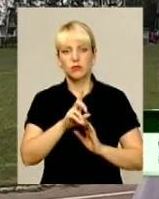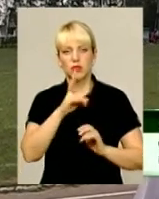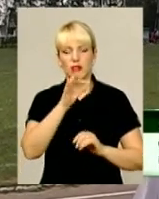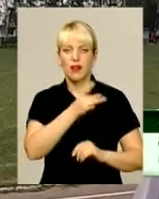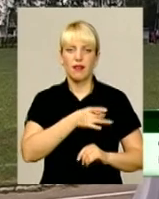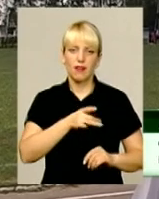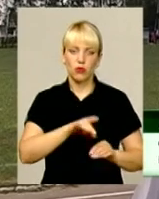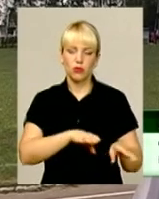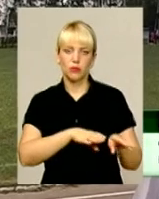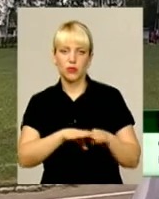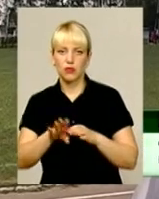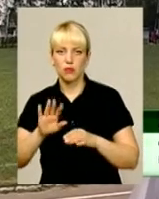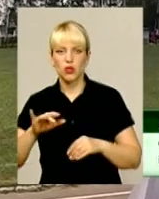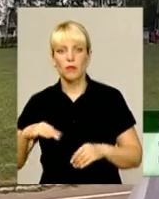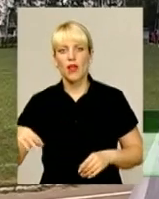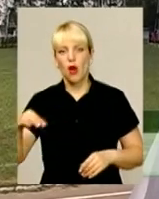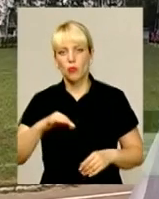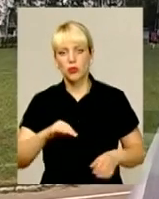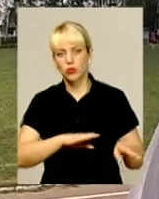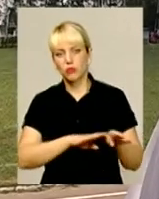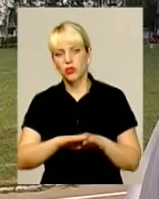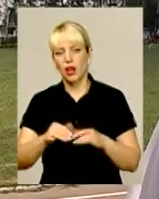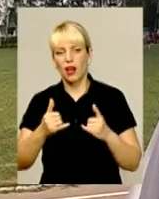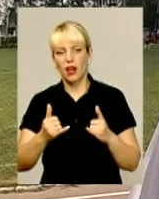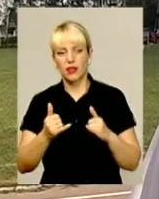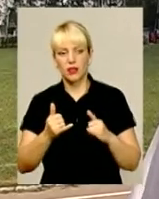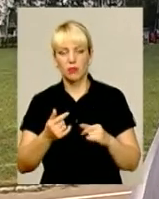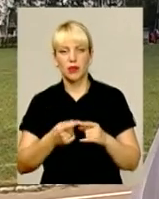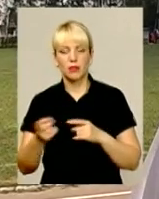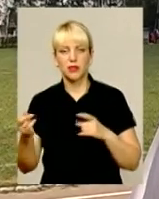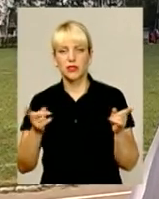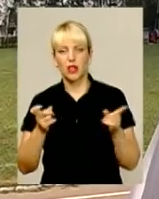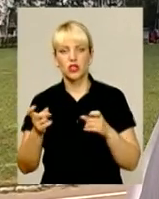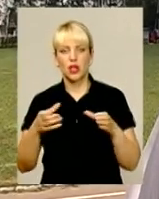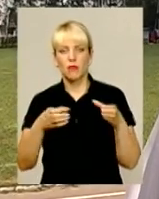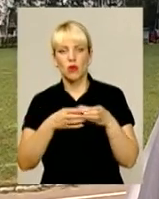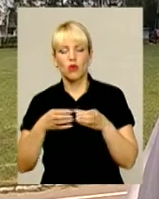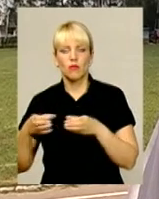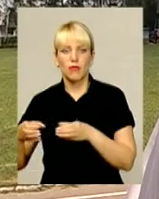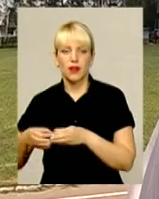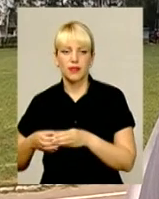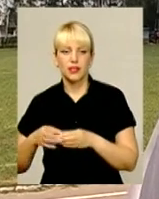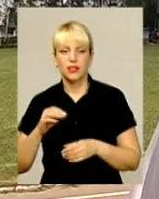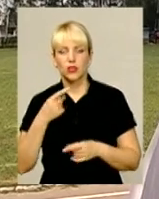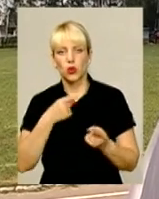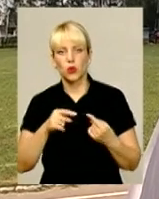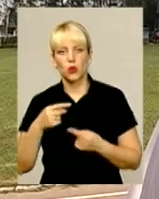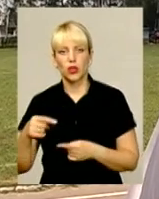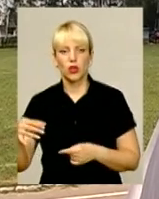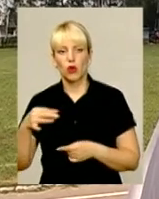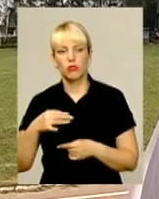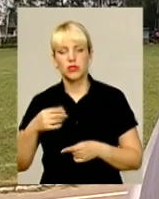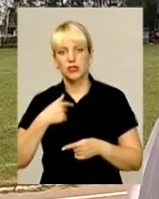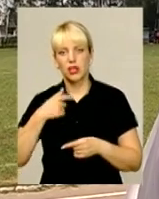районному рівні, потім на обласному. А зараз ми залучаємо команди з других областей.